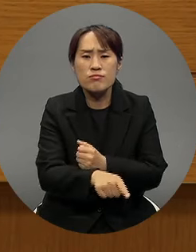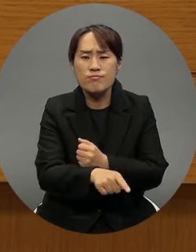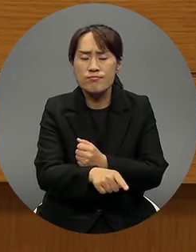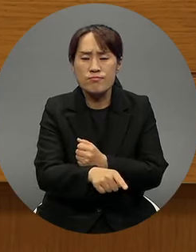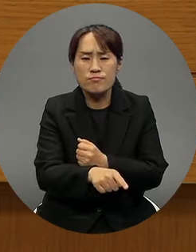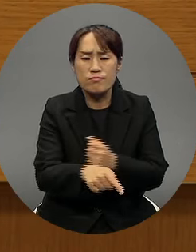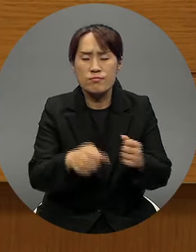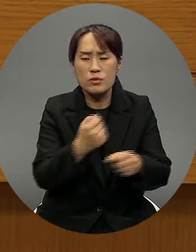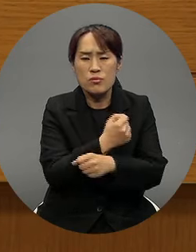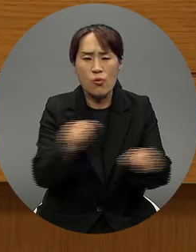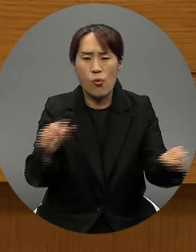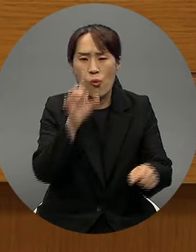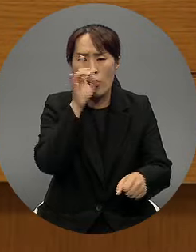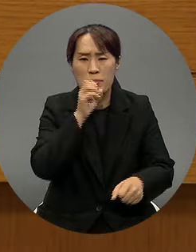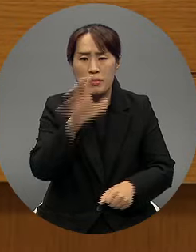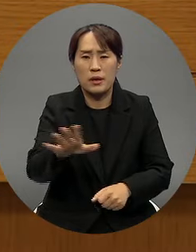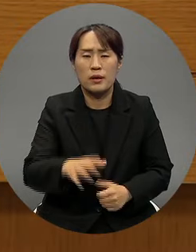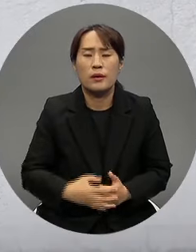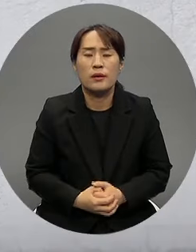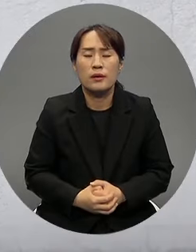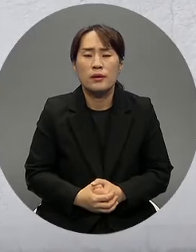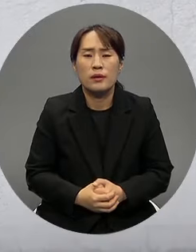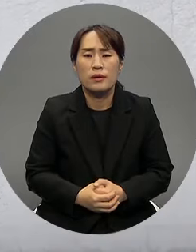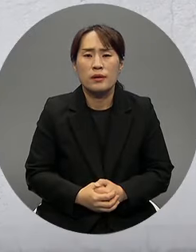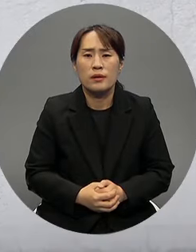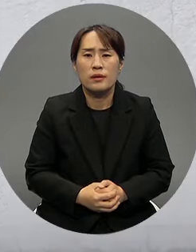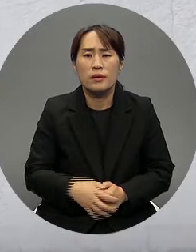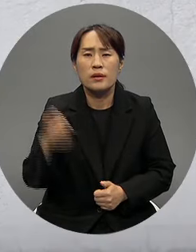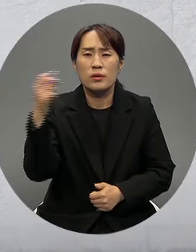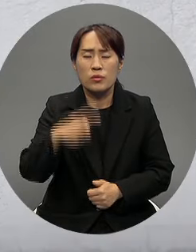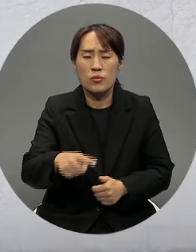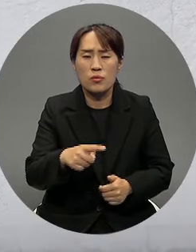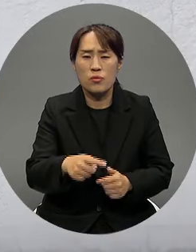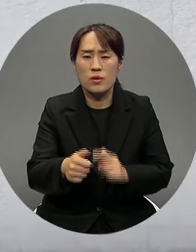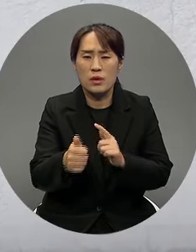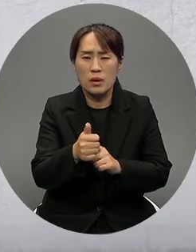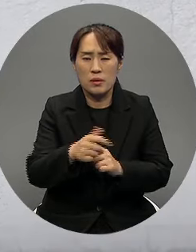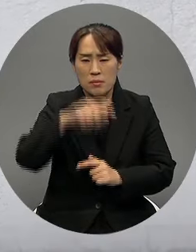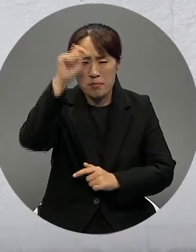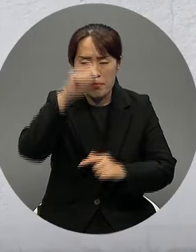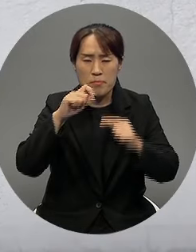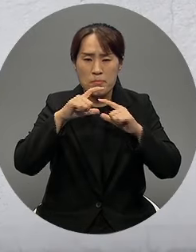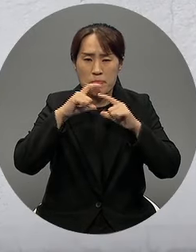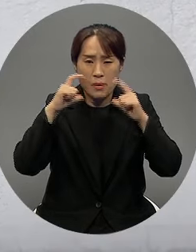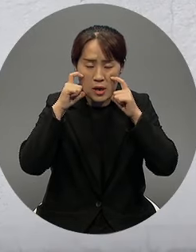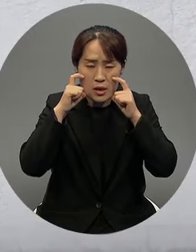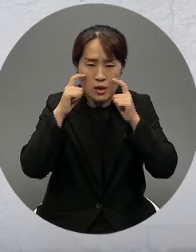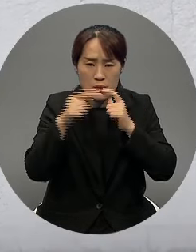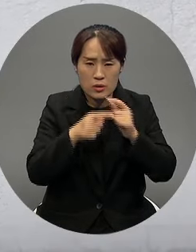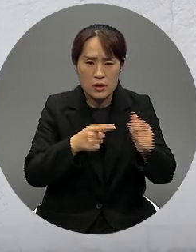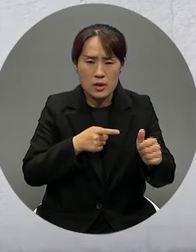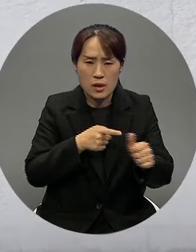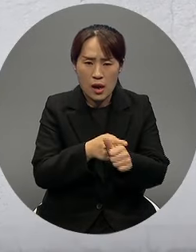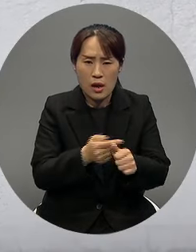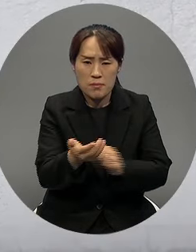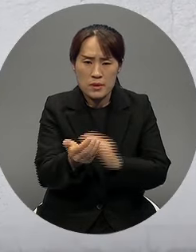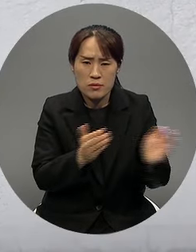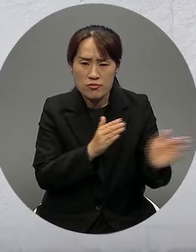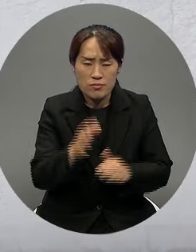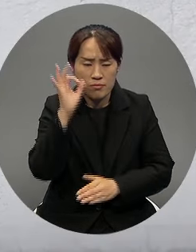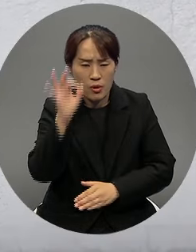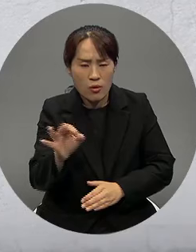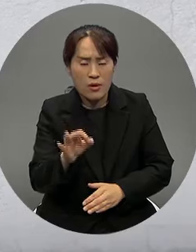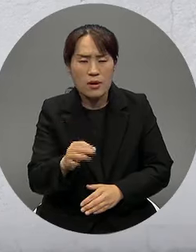합리화할 수 없다고 말했습니다 또 피고인이 모자와 마스크를 쓴 것과 흉기를 미리 준비한 것 등을